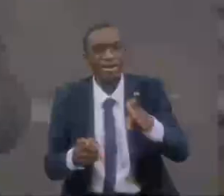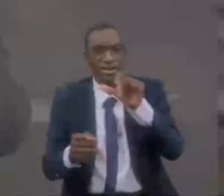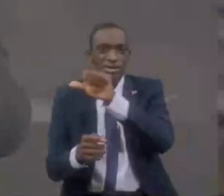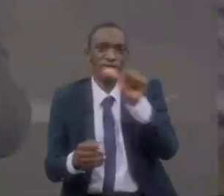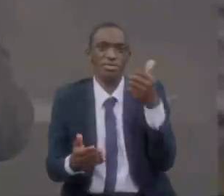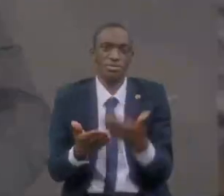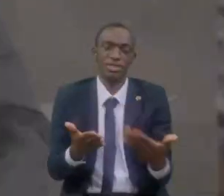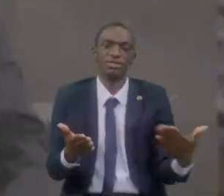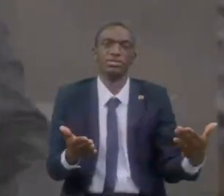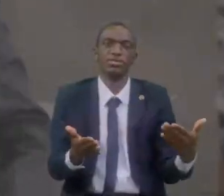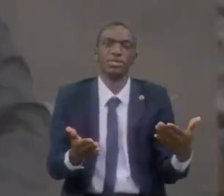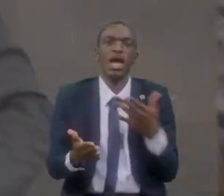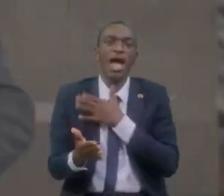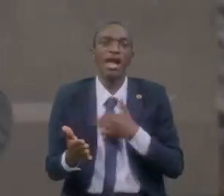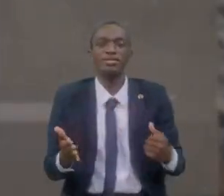28. À tes résolutions